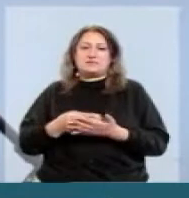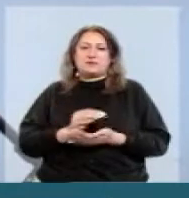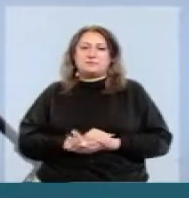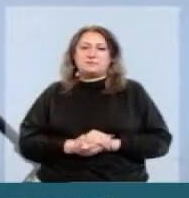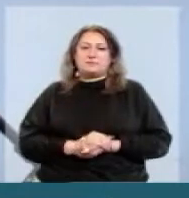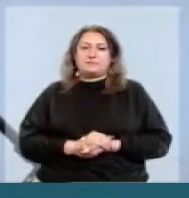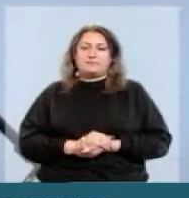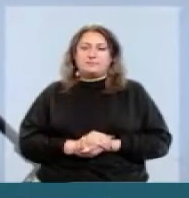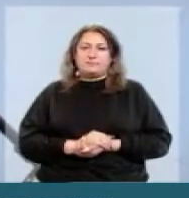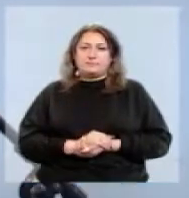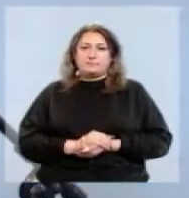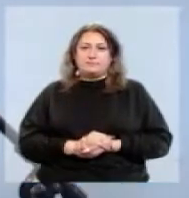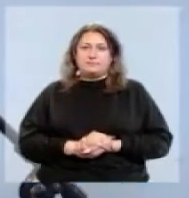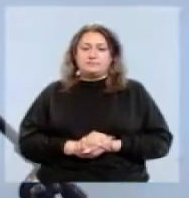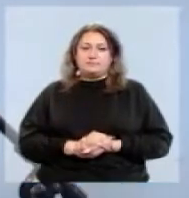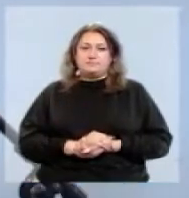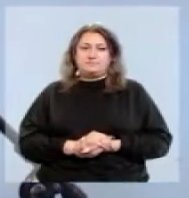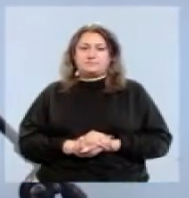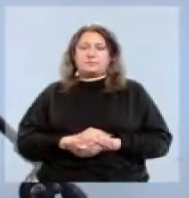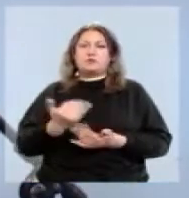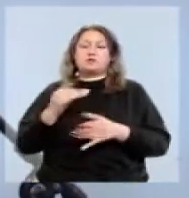пострадало несколько субъектов.